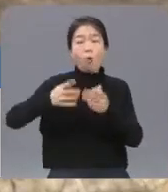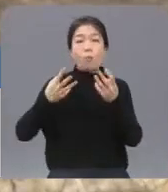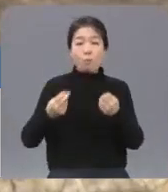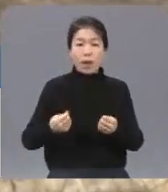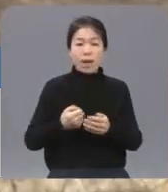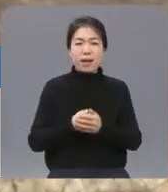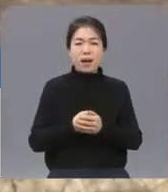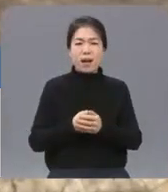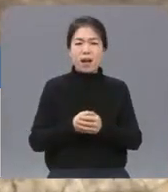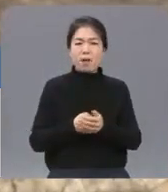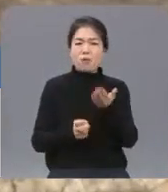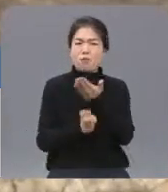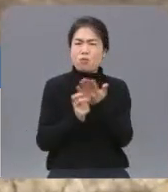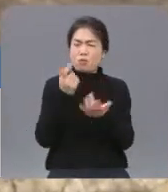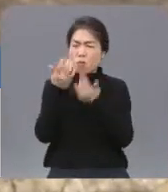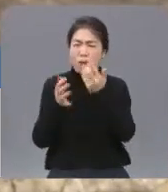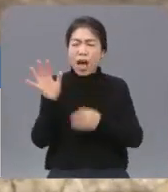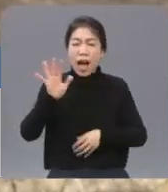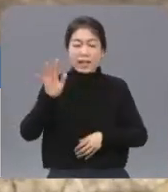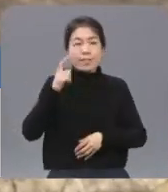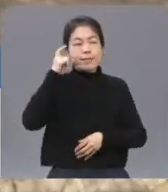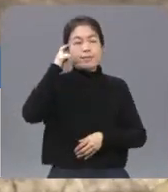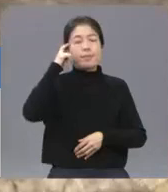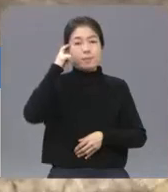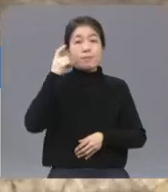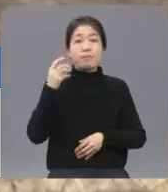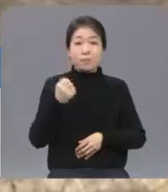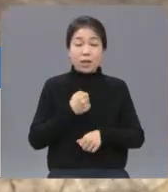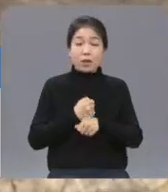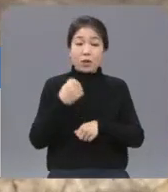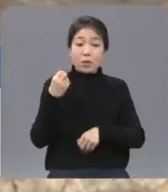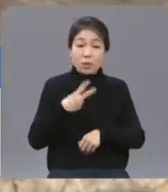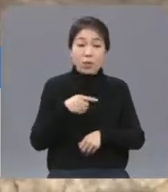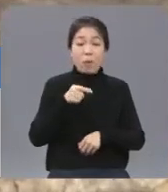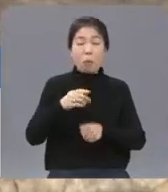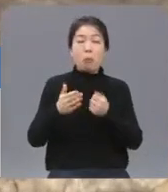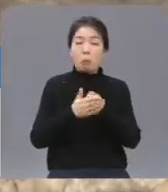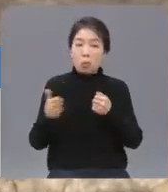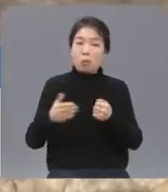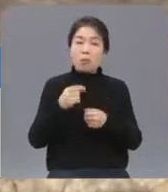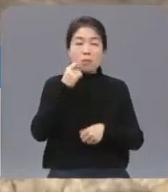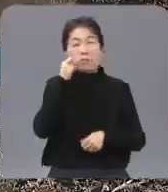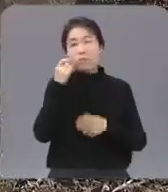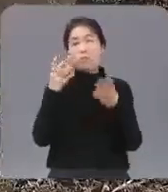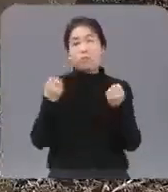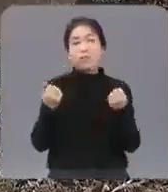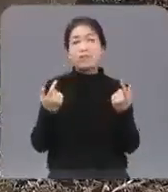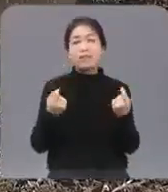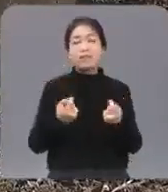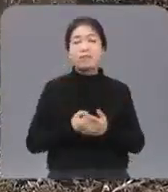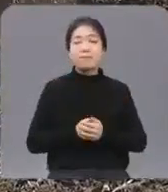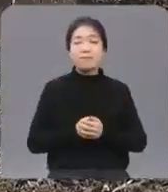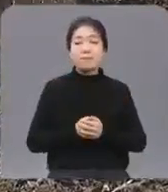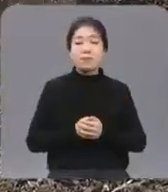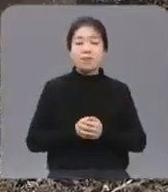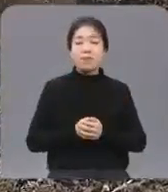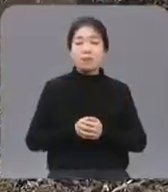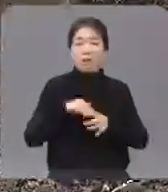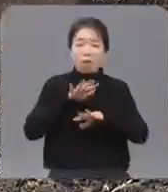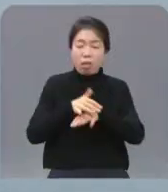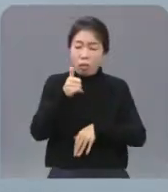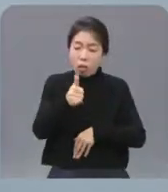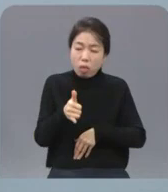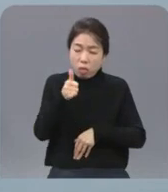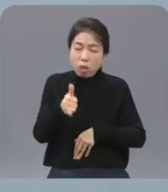불법소각을 하지 않는다는 자부심도 좀 있고 그래서 반응이 무척 좋은 거 같습니다 농업부산물을